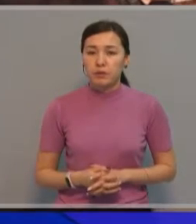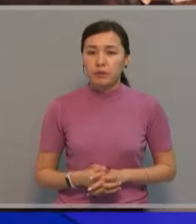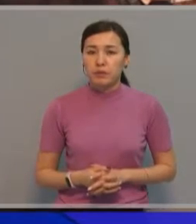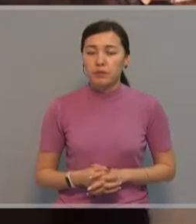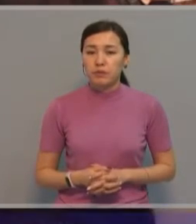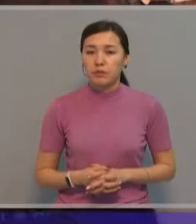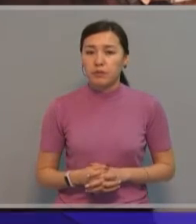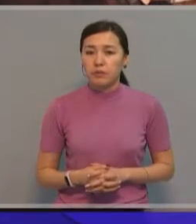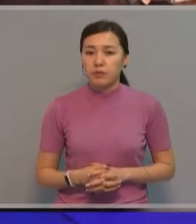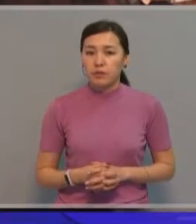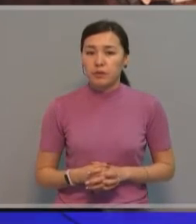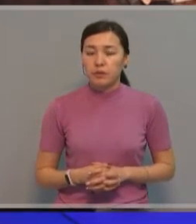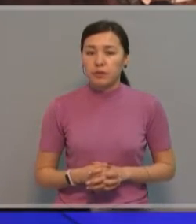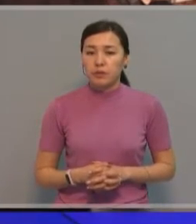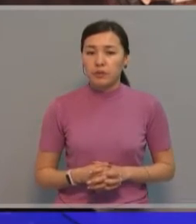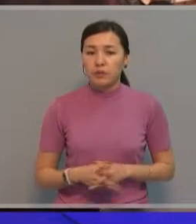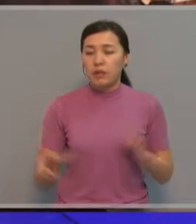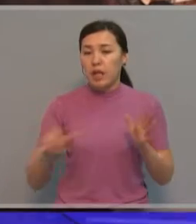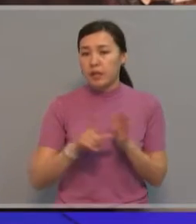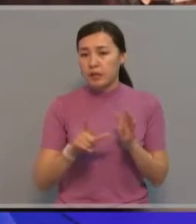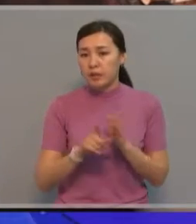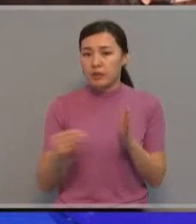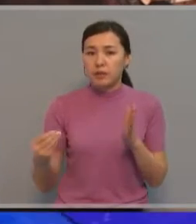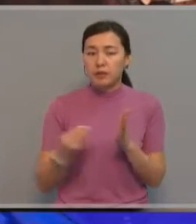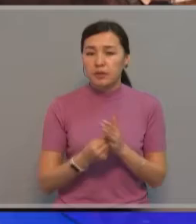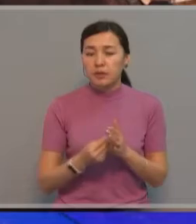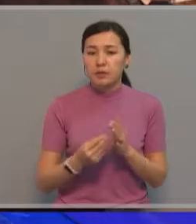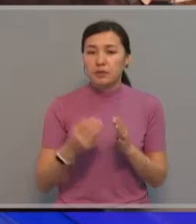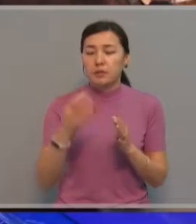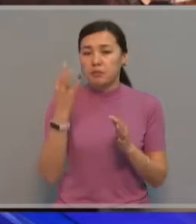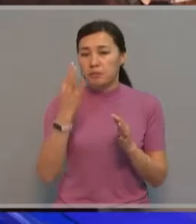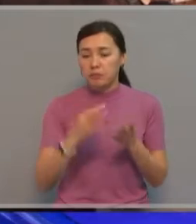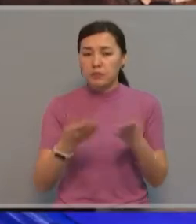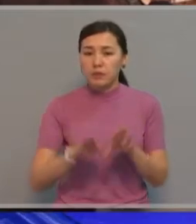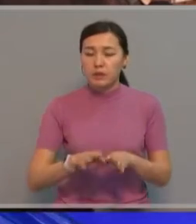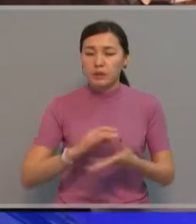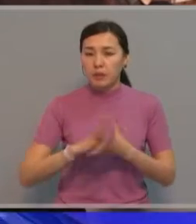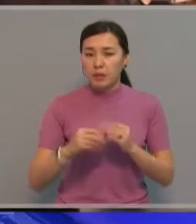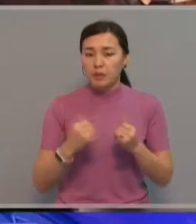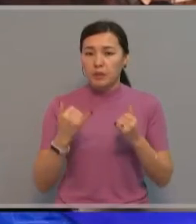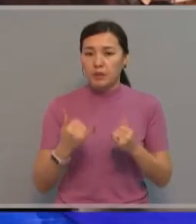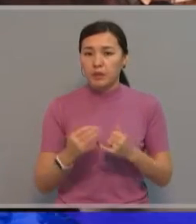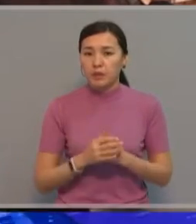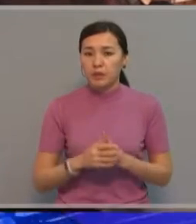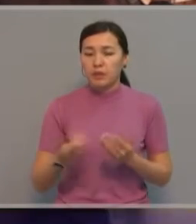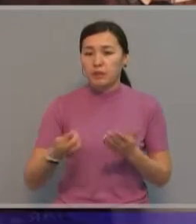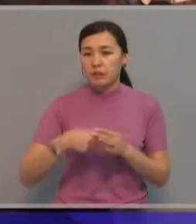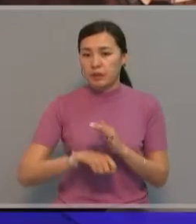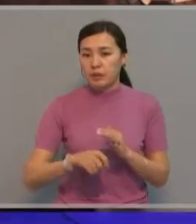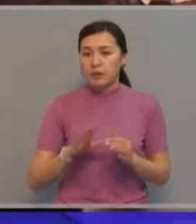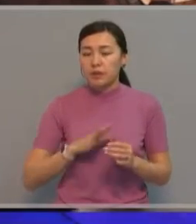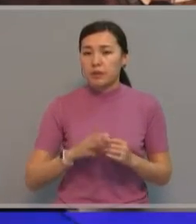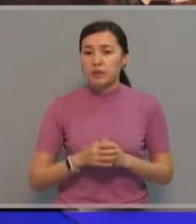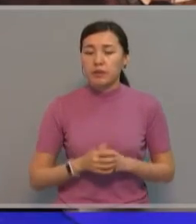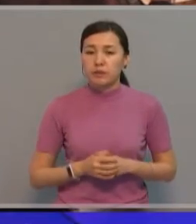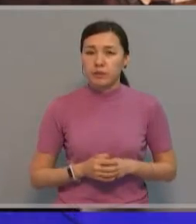жағы немізді төлегенбіз салығымызды, бірақ соның азында өсімі қалып кеткен, сол өсім бойынша мысалы қазірдің өзінде де бұғатталып тұрған